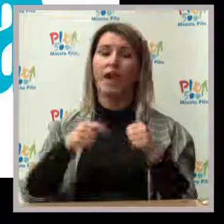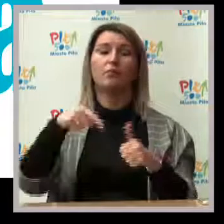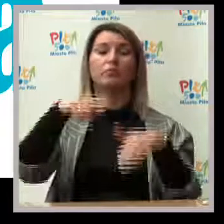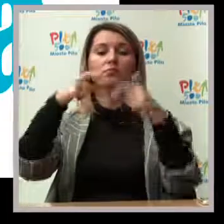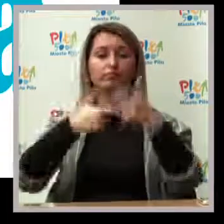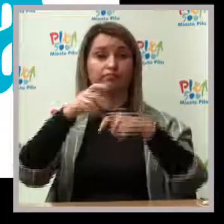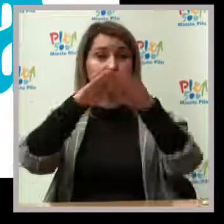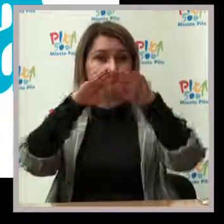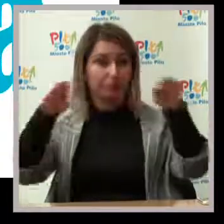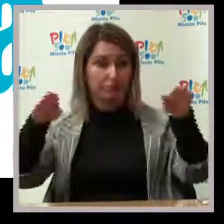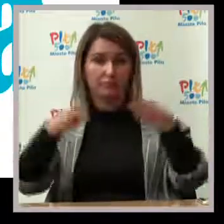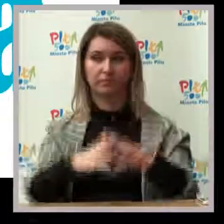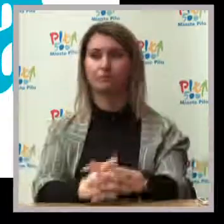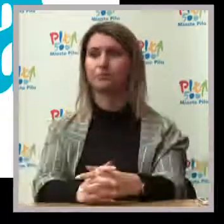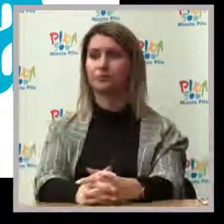bazy. Będziemy